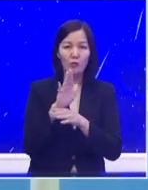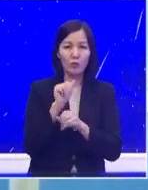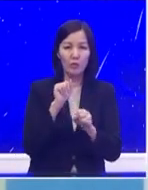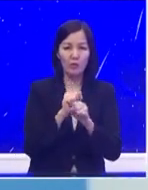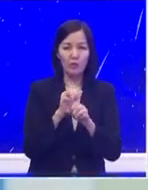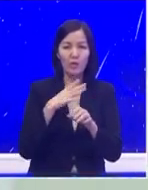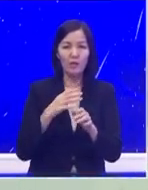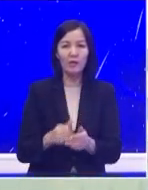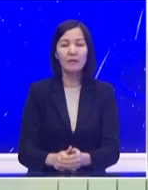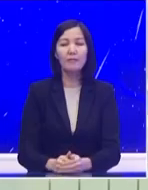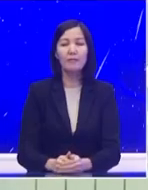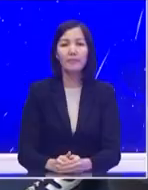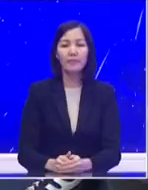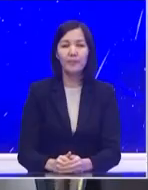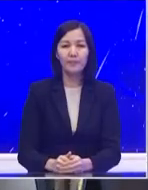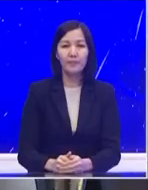тоқтатылған.